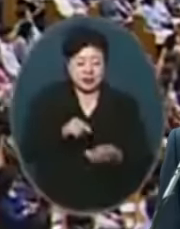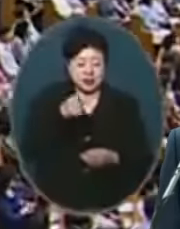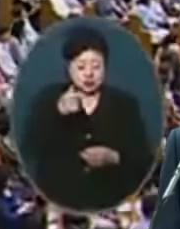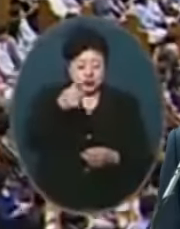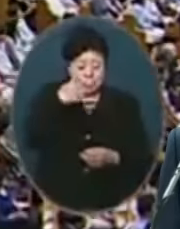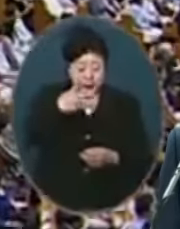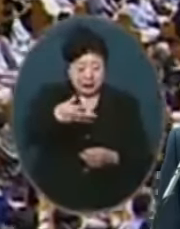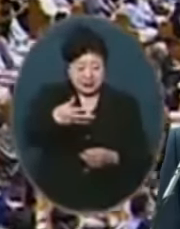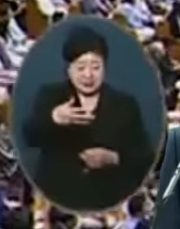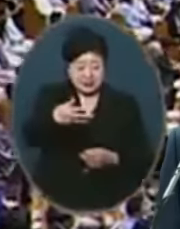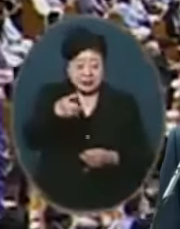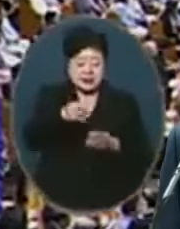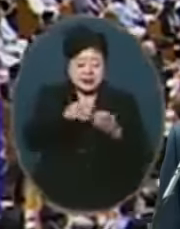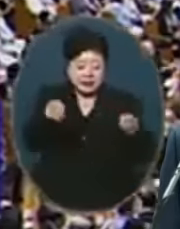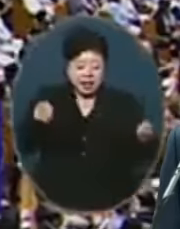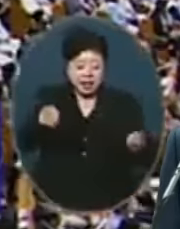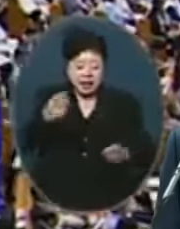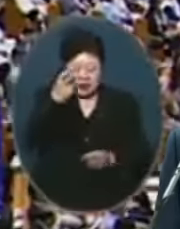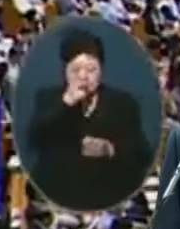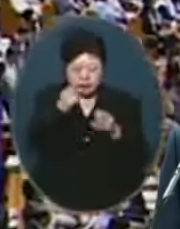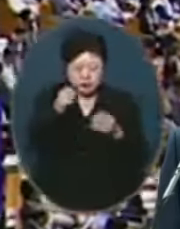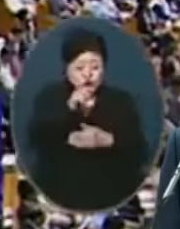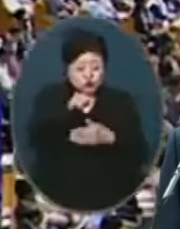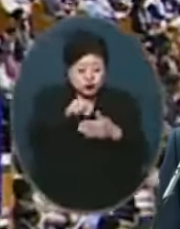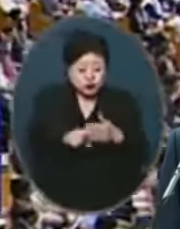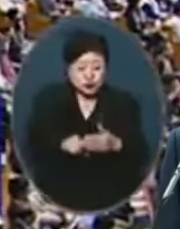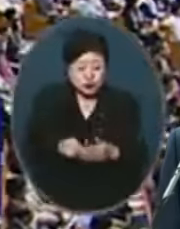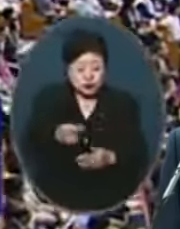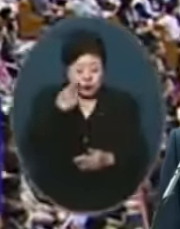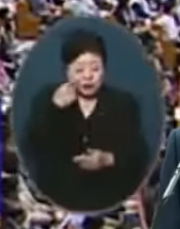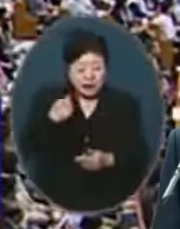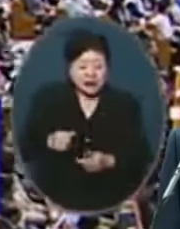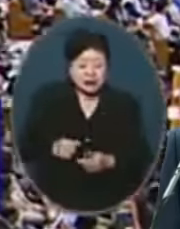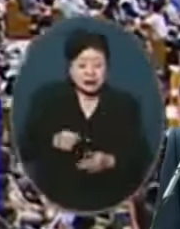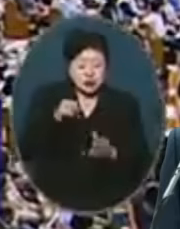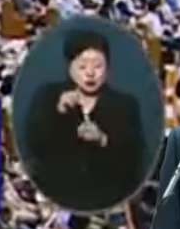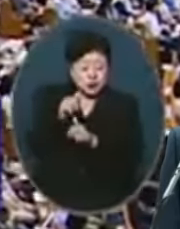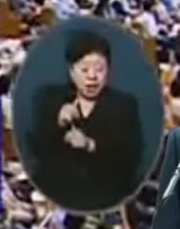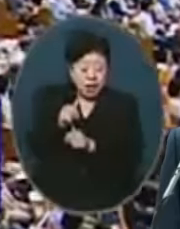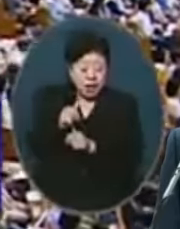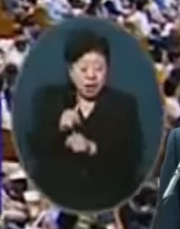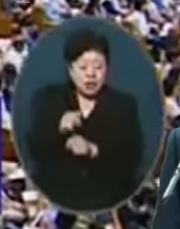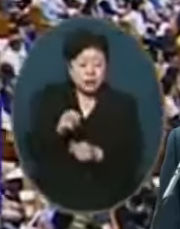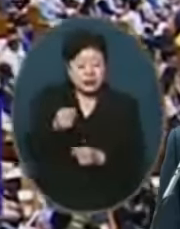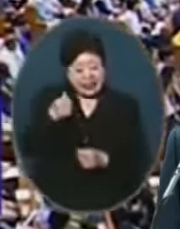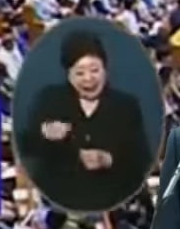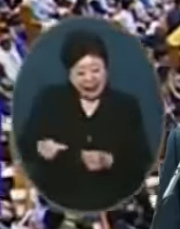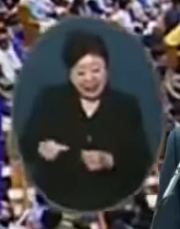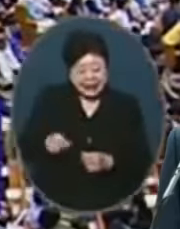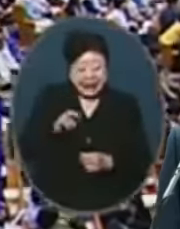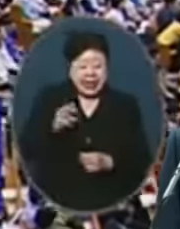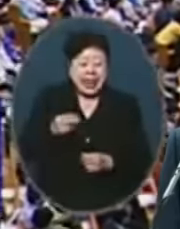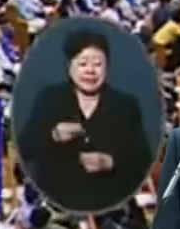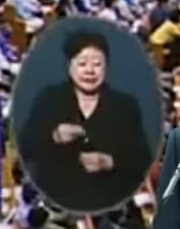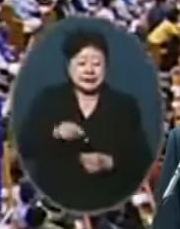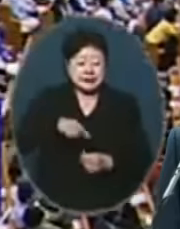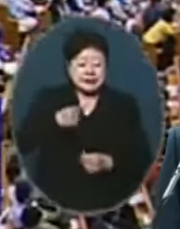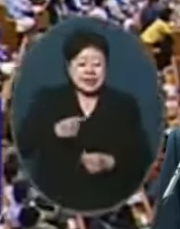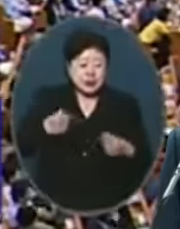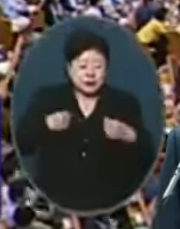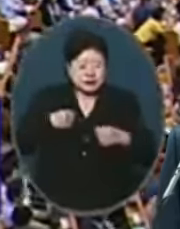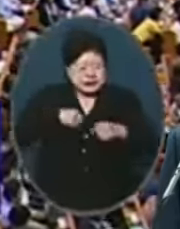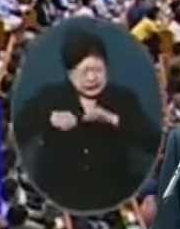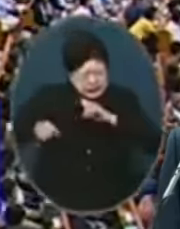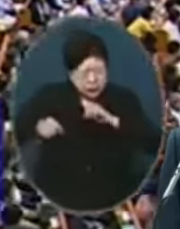6절로 8절에 보면 그 땅을 정탐한 자 중에 눈의 아들 여호수아와 예분네의 아들 갈렙이